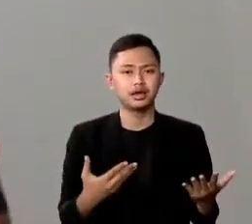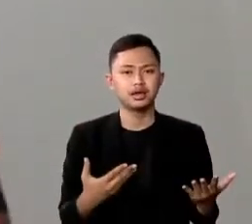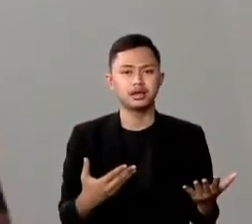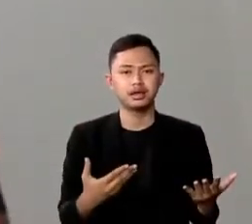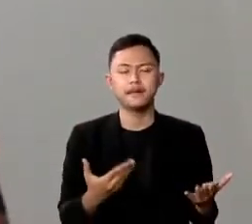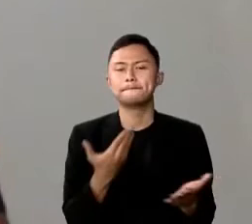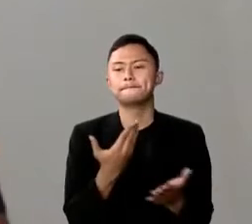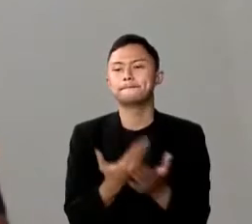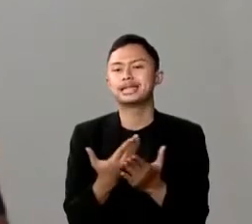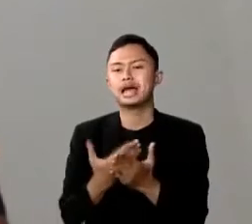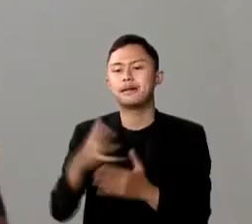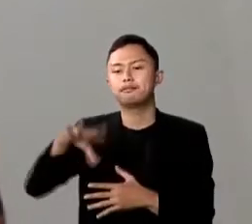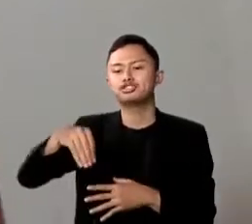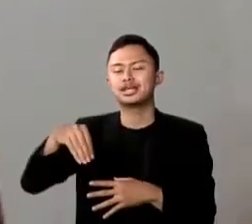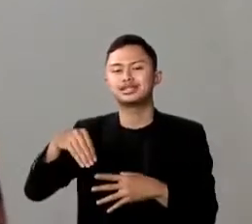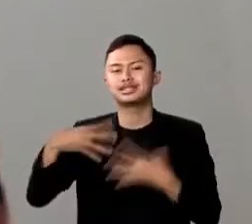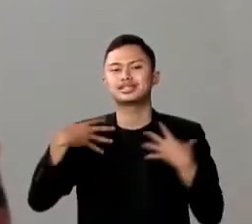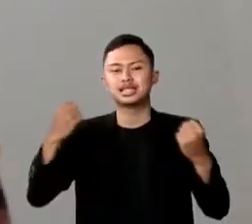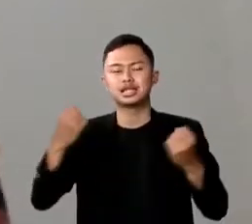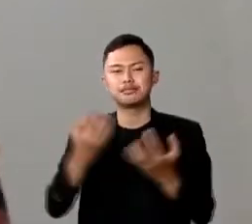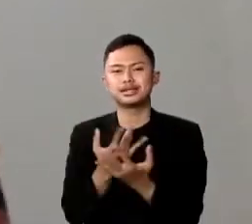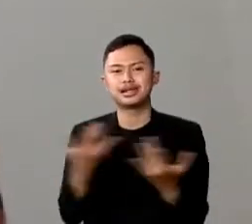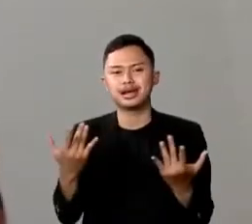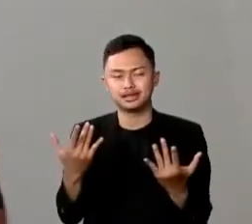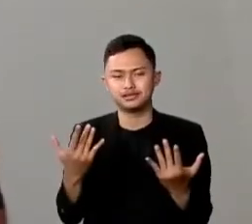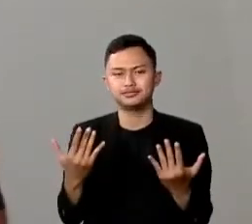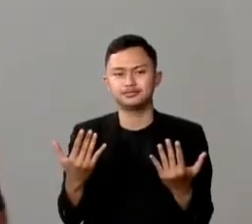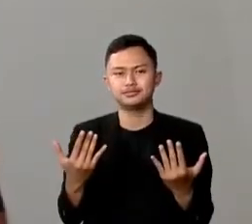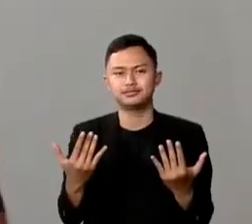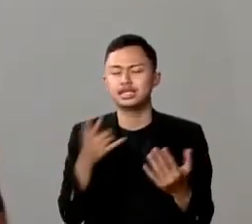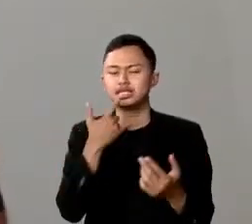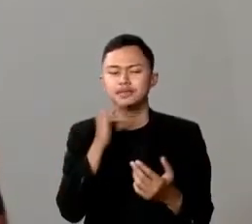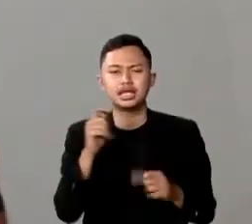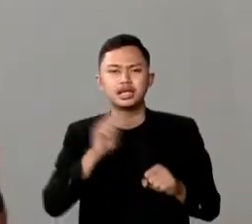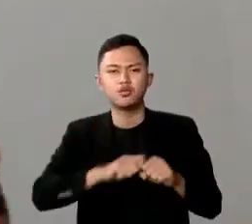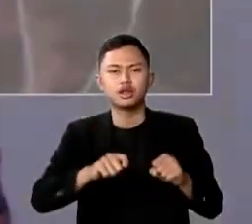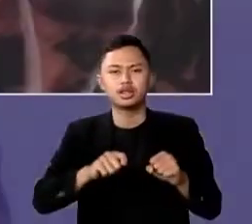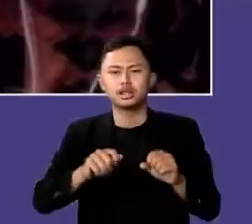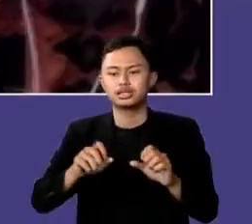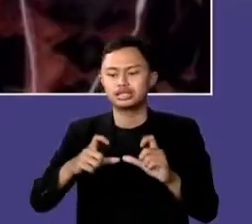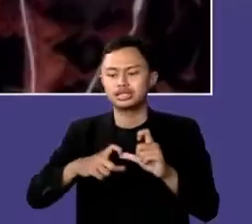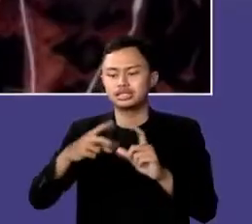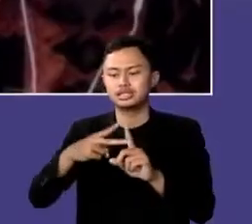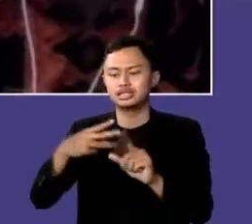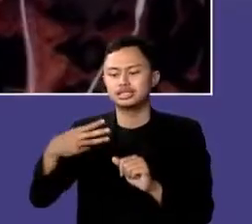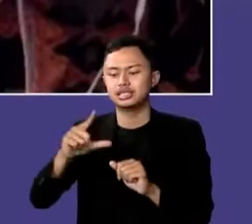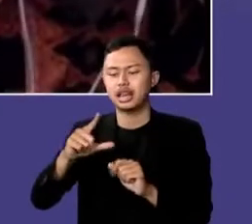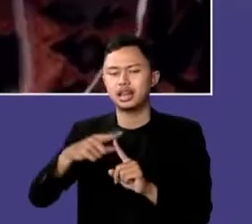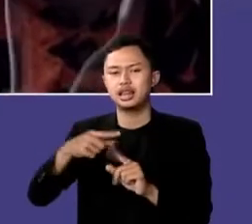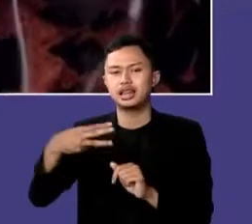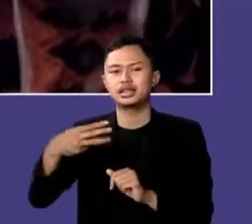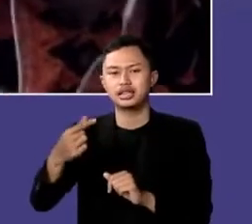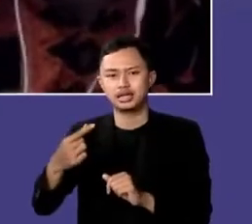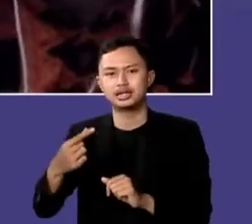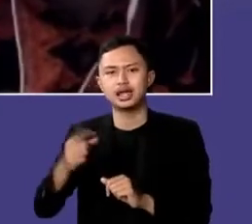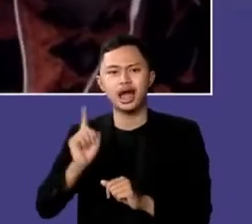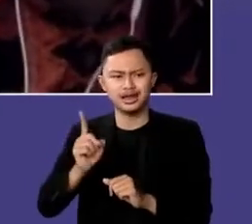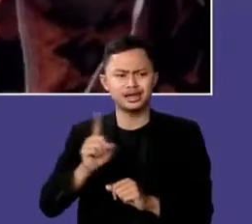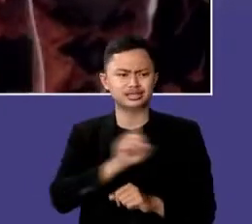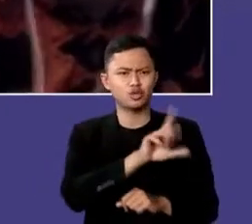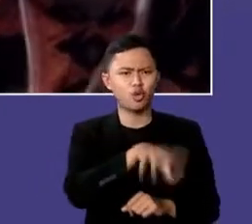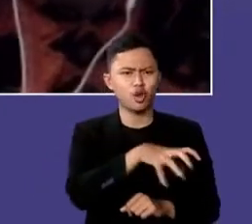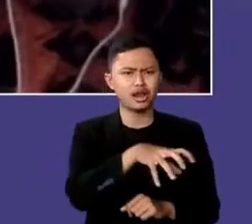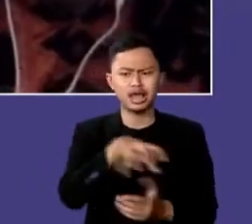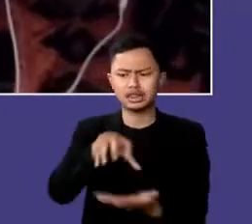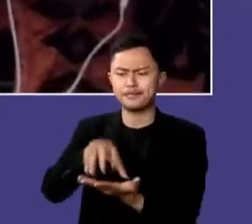mengajukan ke Puskesmas terdekat nanti akan dibuat eh apa namanya masuk ke dalam shelter tadi itu bisa sekeluarga